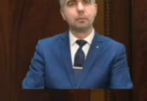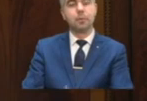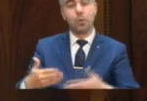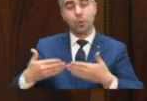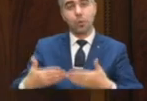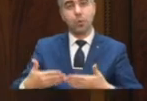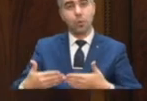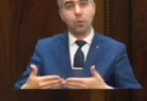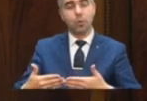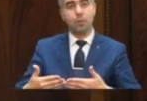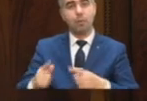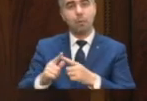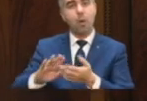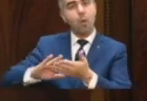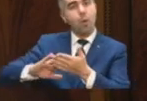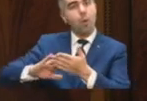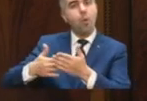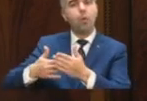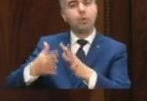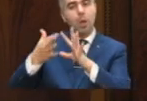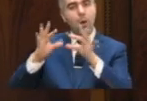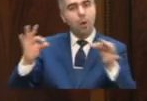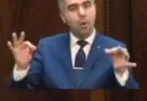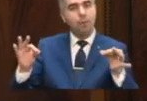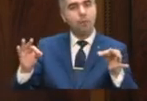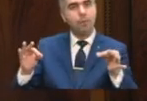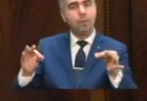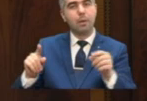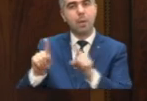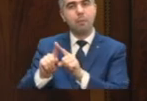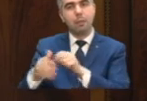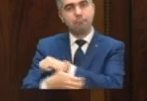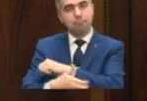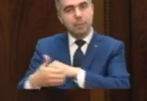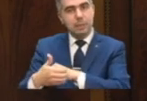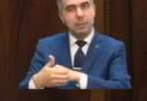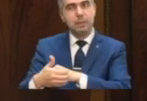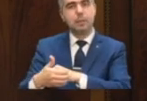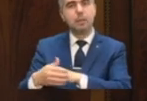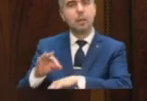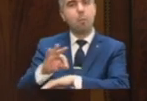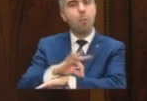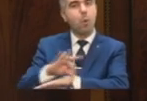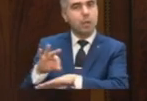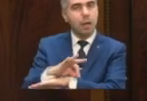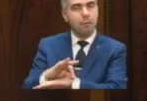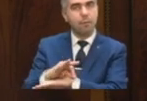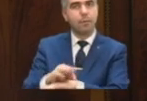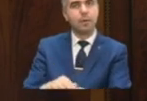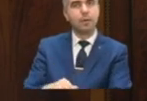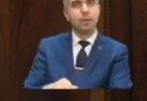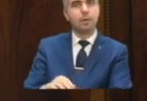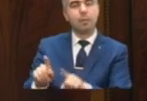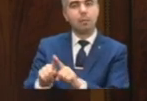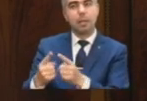اليوم باش نشدو هاد السلسله كامله ونبداو من السكن الطبقه الهشه سنوصلوا للطبقه المتوسطه اللي هي ناقص